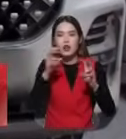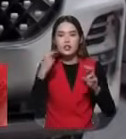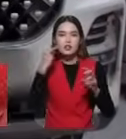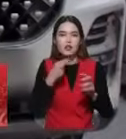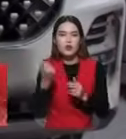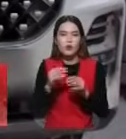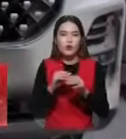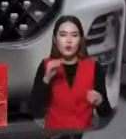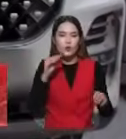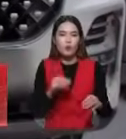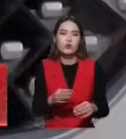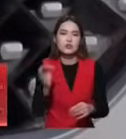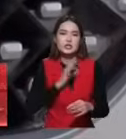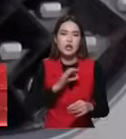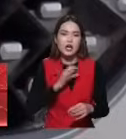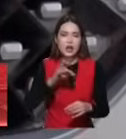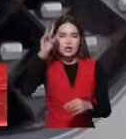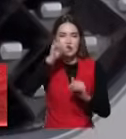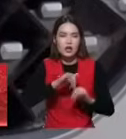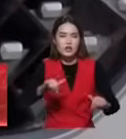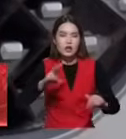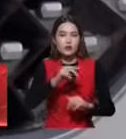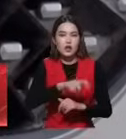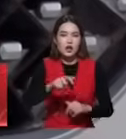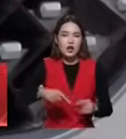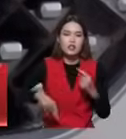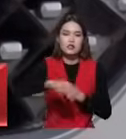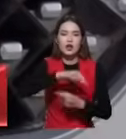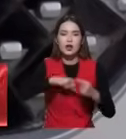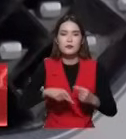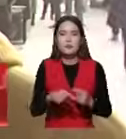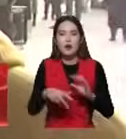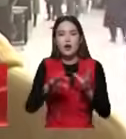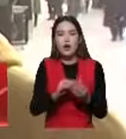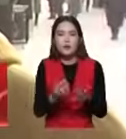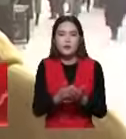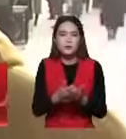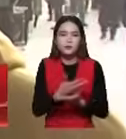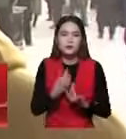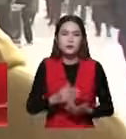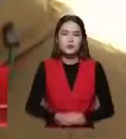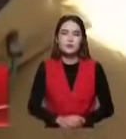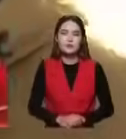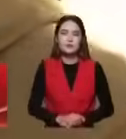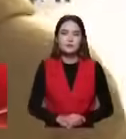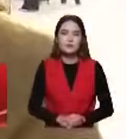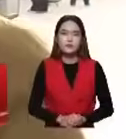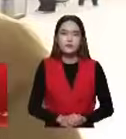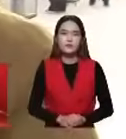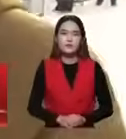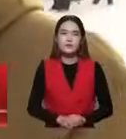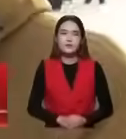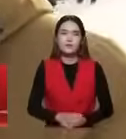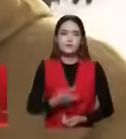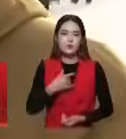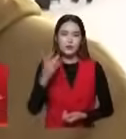көліктерінің шаңына да ілесе алмауы мүмкін дейді. Ал халықтың ойы бұл көліктерге келгенде екіге бөлінді. Енді жаңаның аты жаңа ғой. Ресейден келіп жатыр ғой,